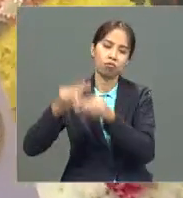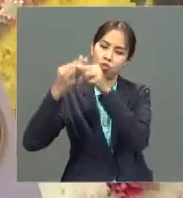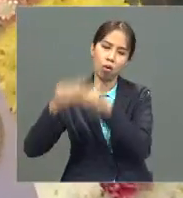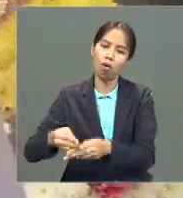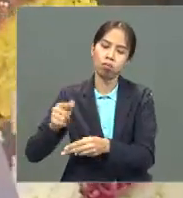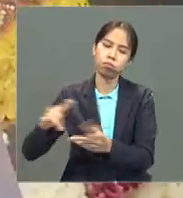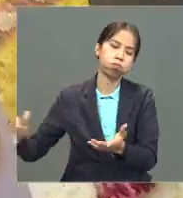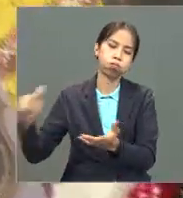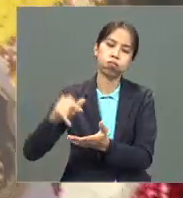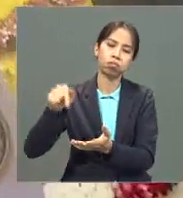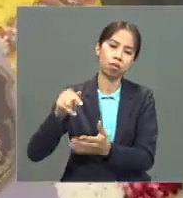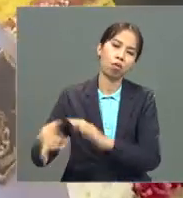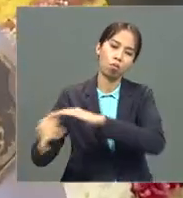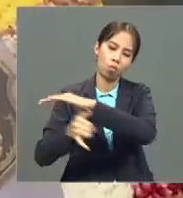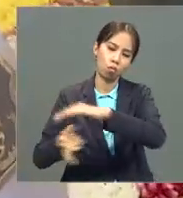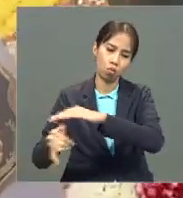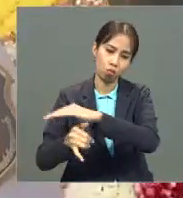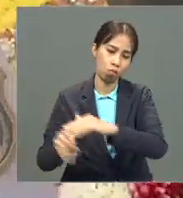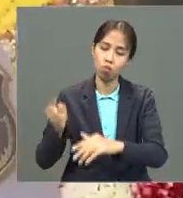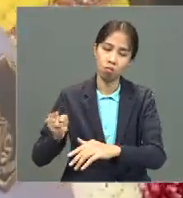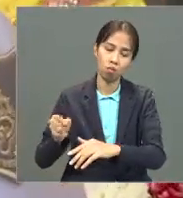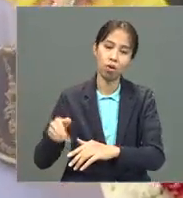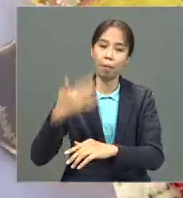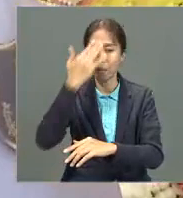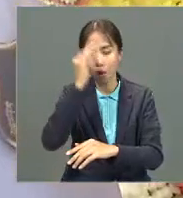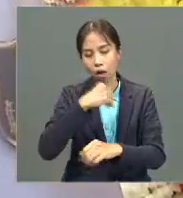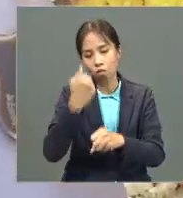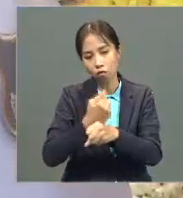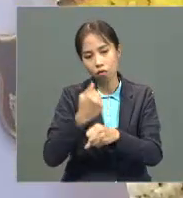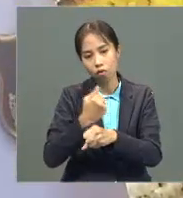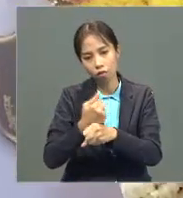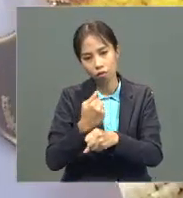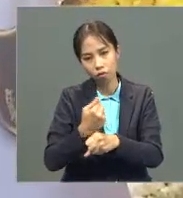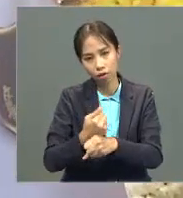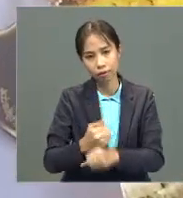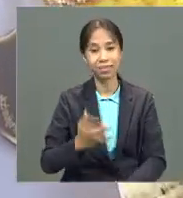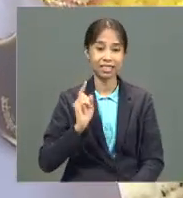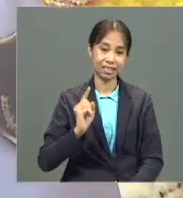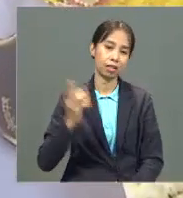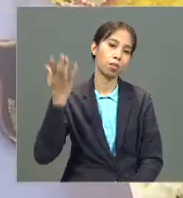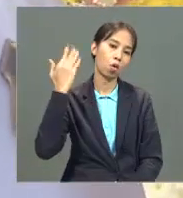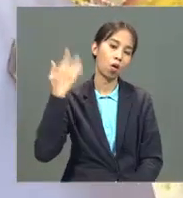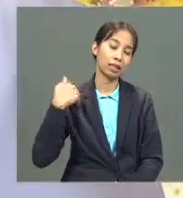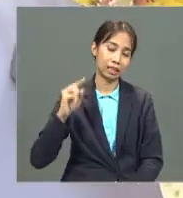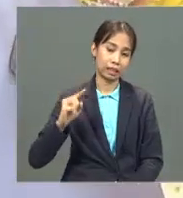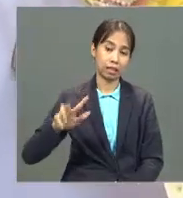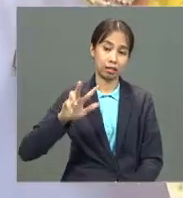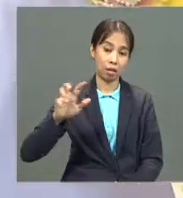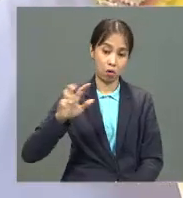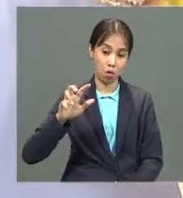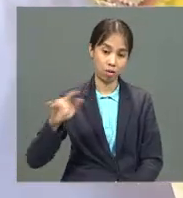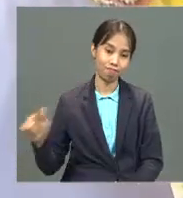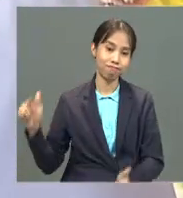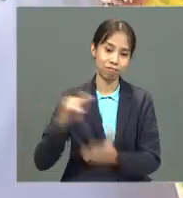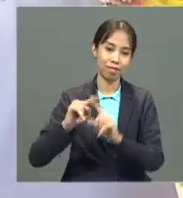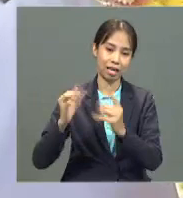เองทั้งหมดเพื่อที่เขาจะดำรงความต่อเนื่องนี้เรื่องการฝึกถึงแม้เดิมอาจจะมีคนอาจจะมา300คนแต่ก็ดาวไซด์ลงมานะ